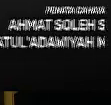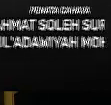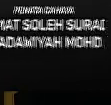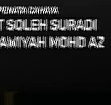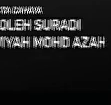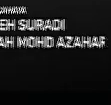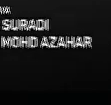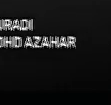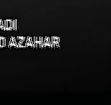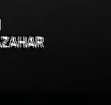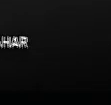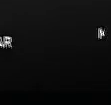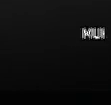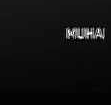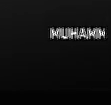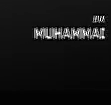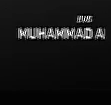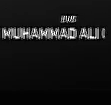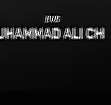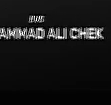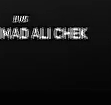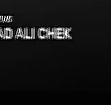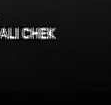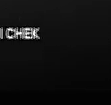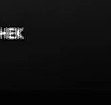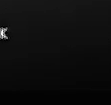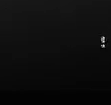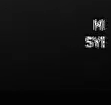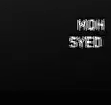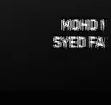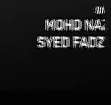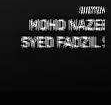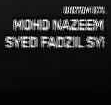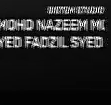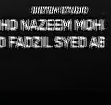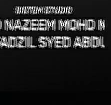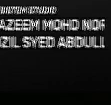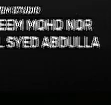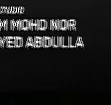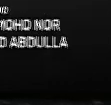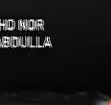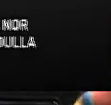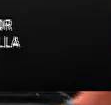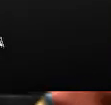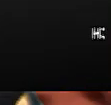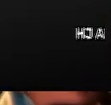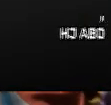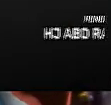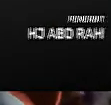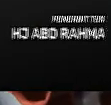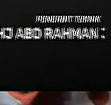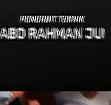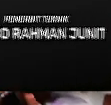Menonton siaran TV 17 lagi industry invest fri5 self selamat malam hai hai